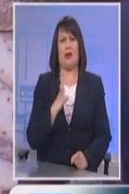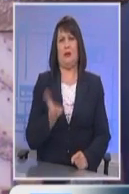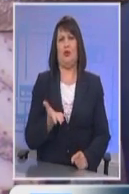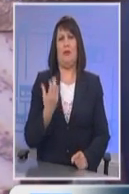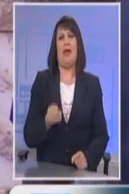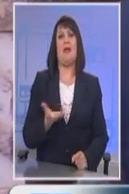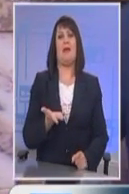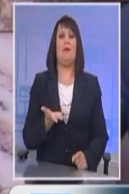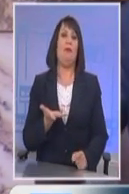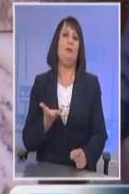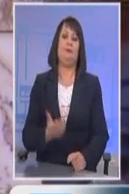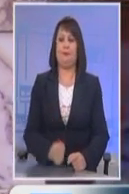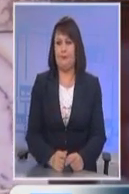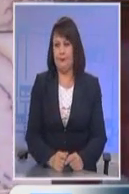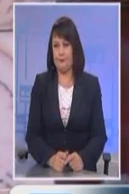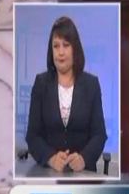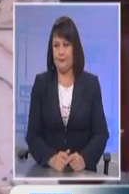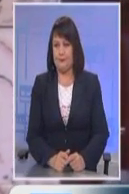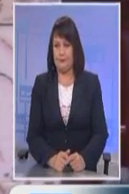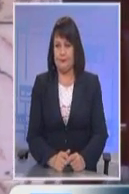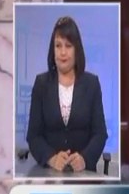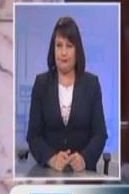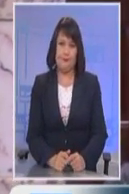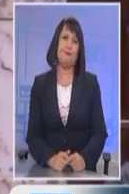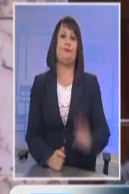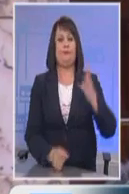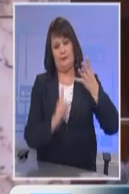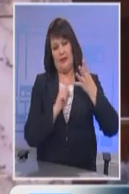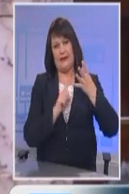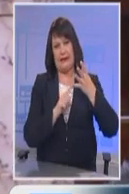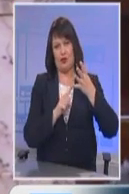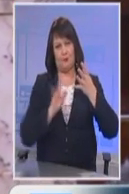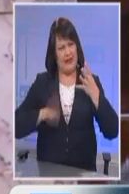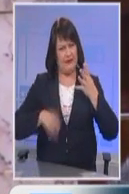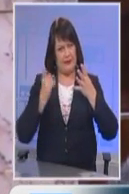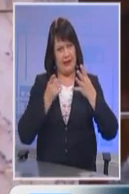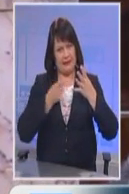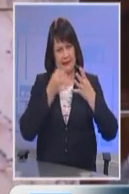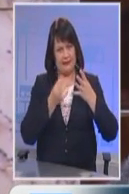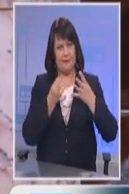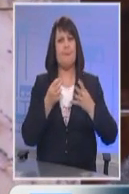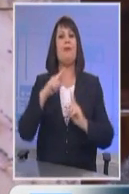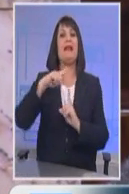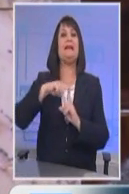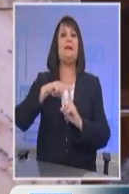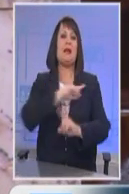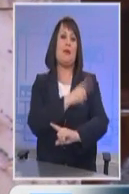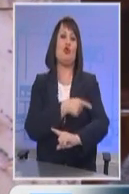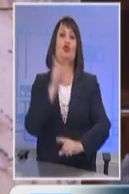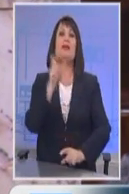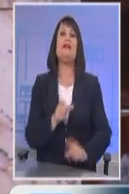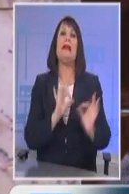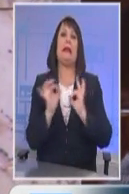το δημόσιο από τέτοια πρόσωπα. Τέταρτη και τελευταία παρατήρηση. Όσον αφορά στα τυπικά προσόντα της συγκεκριμένης